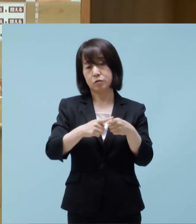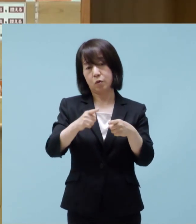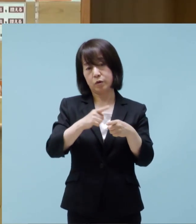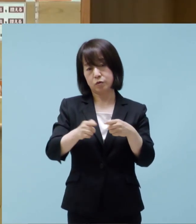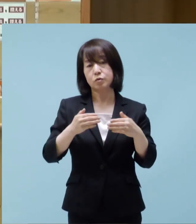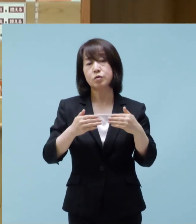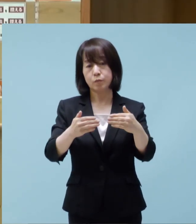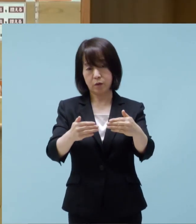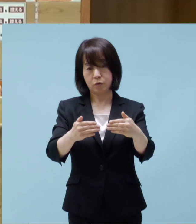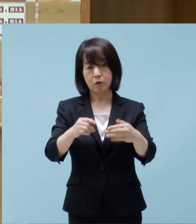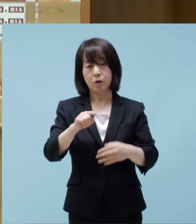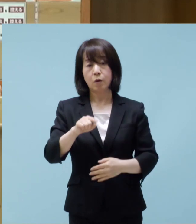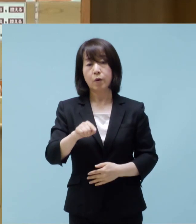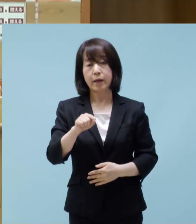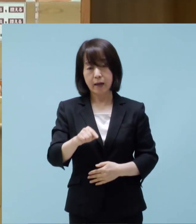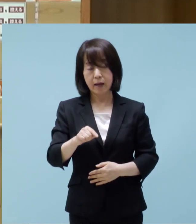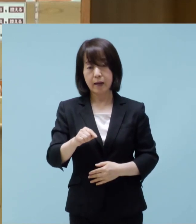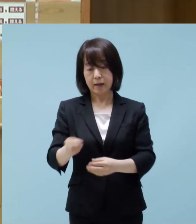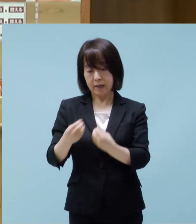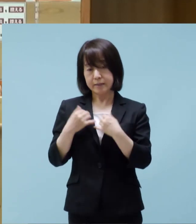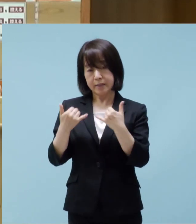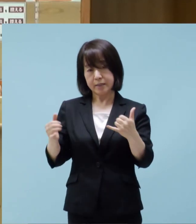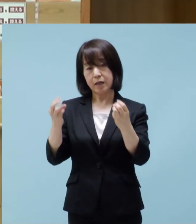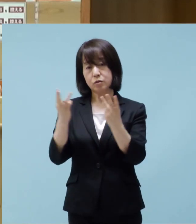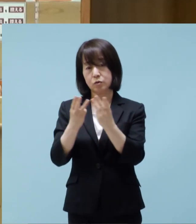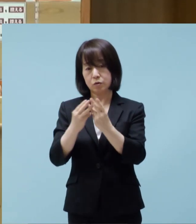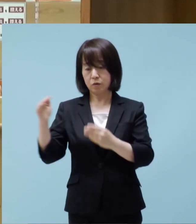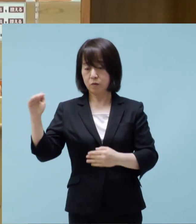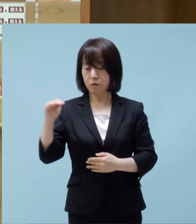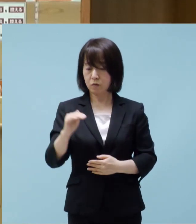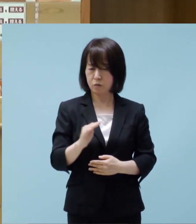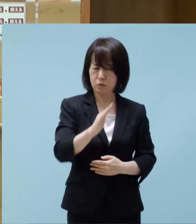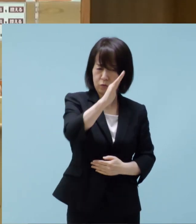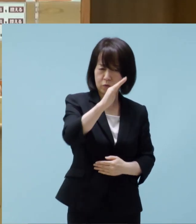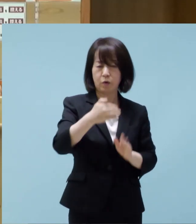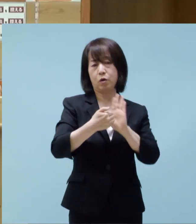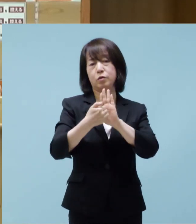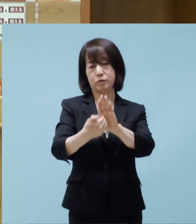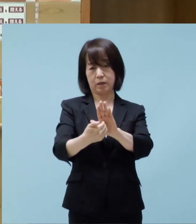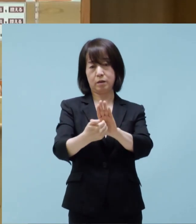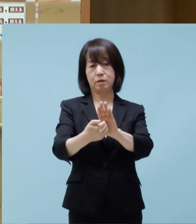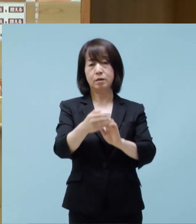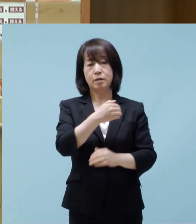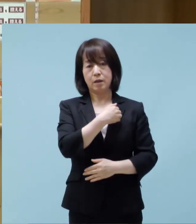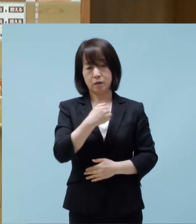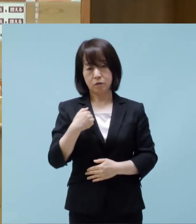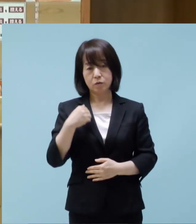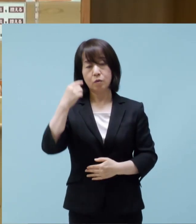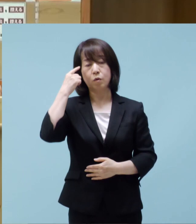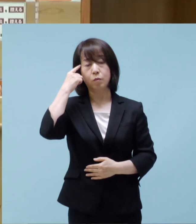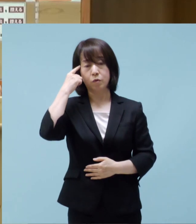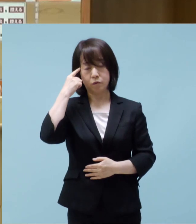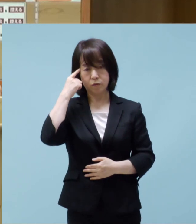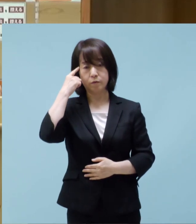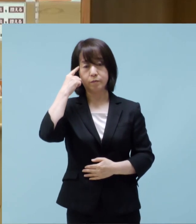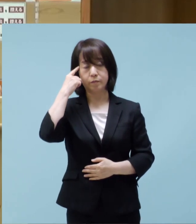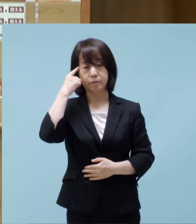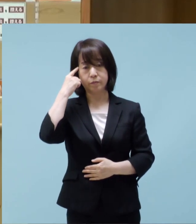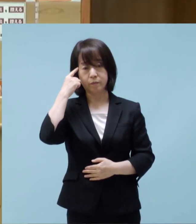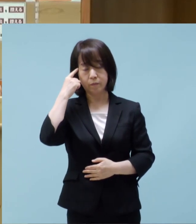ンドを、大きなリバウンドを回避する、そういったことにつながるというふうに考えてますが、大変、事業者皆さん